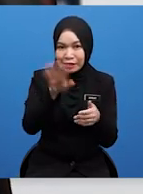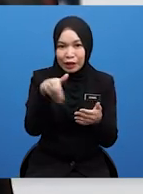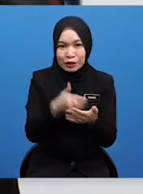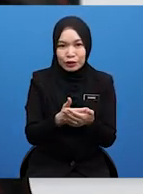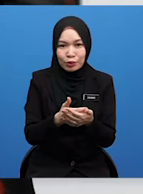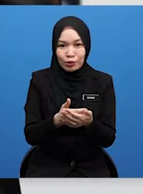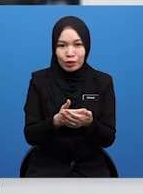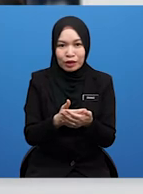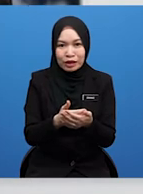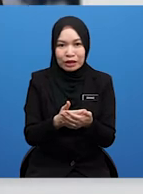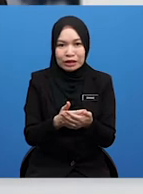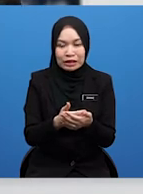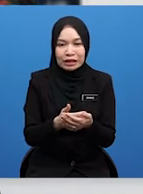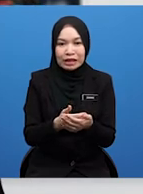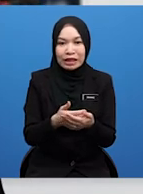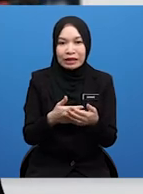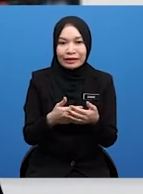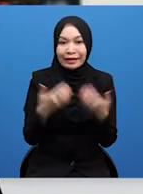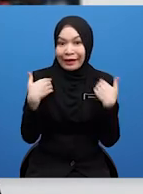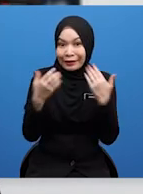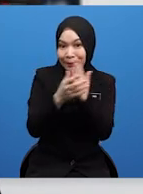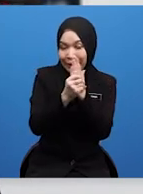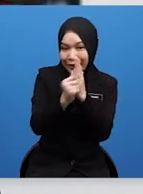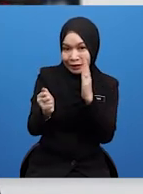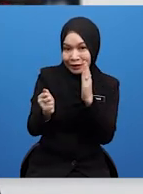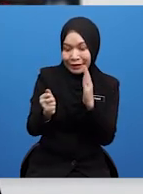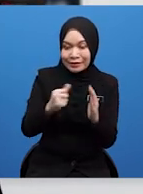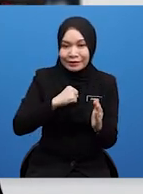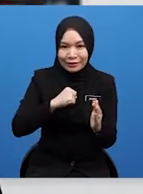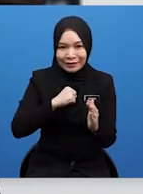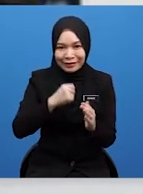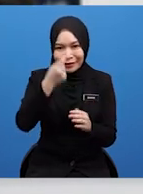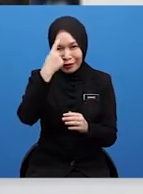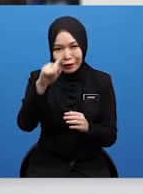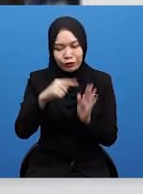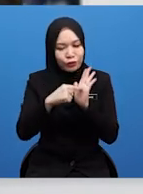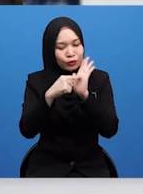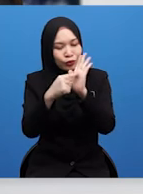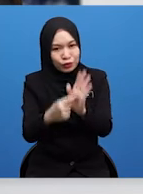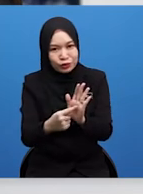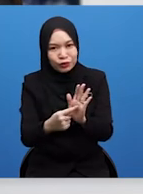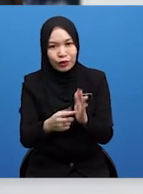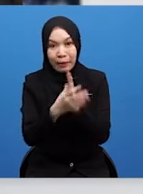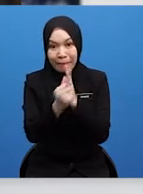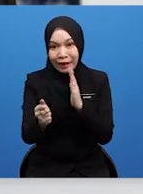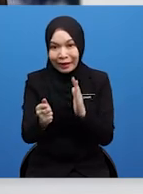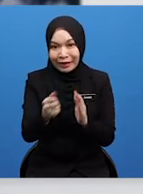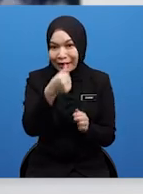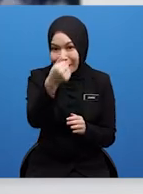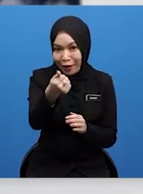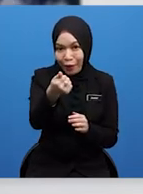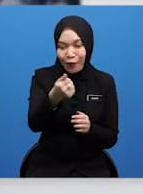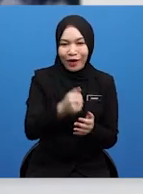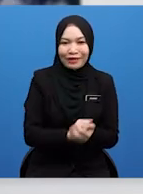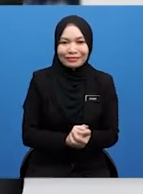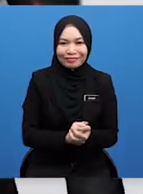keluar sanyal memiliki bakat dan kreatifitas sendiri untuk menyalahkan pakai yang adil dalam diri